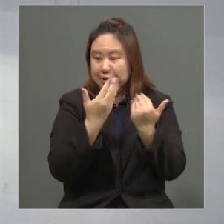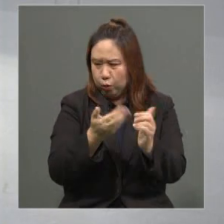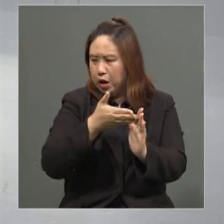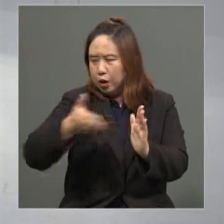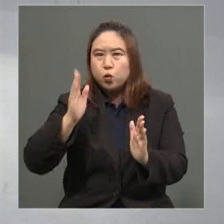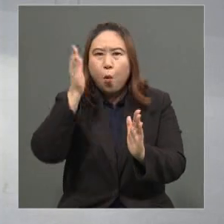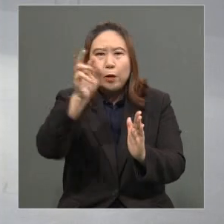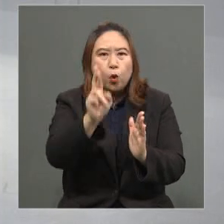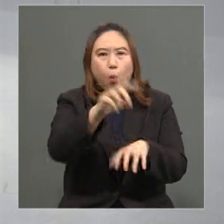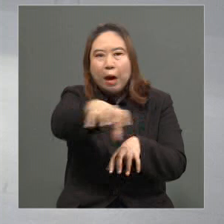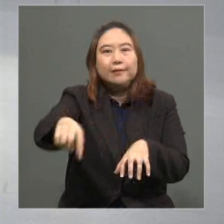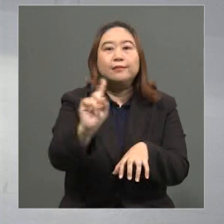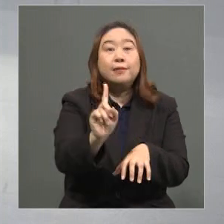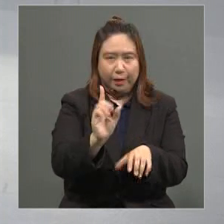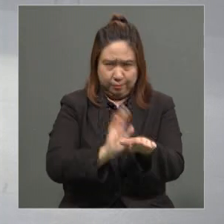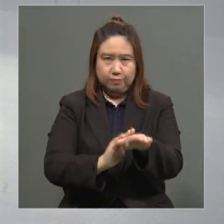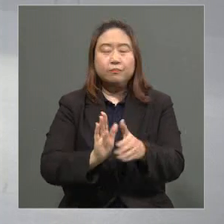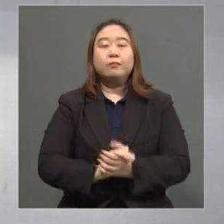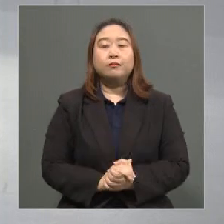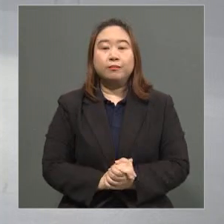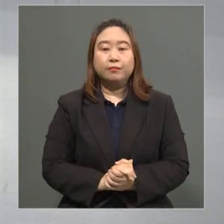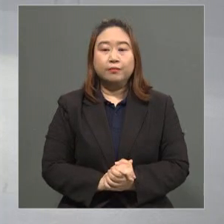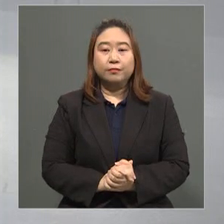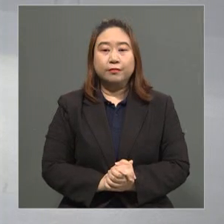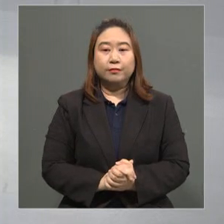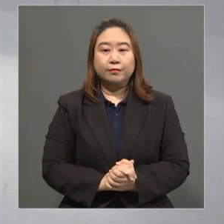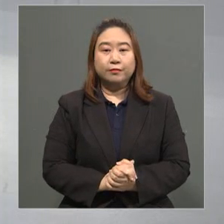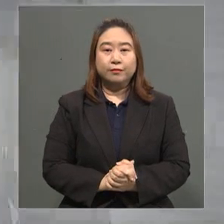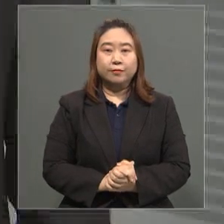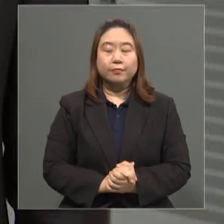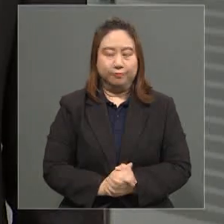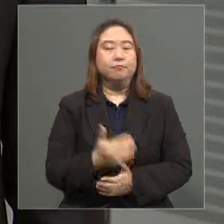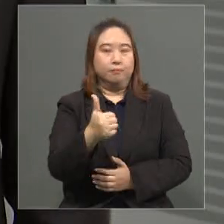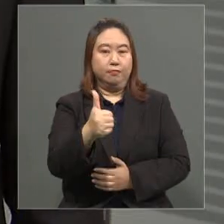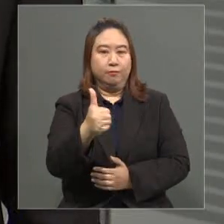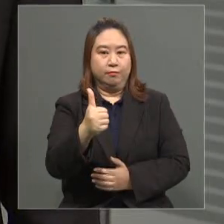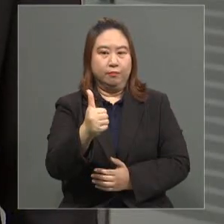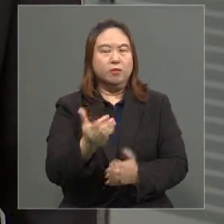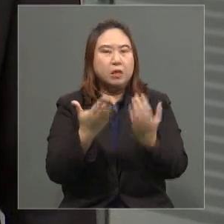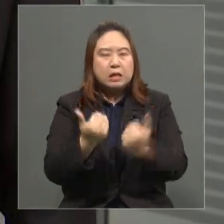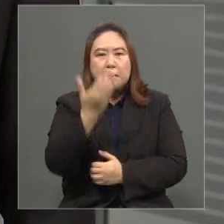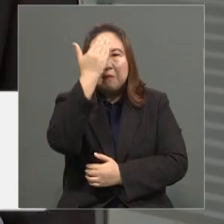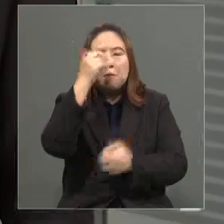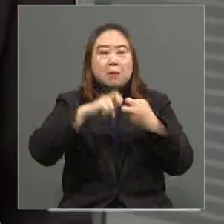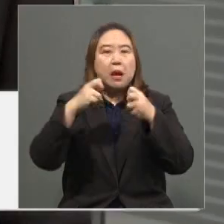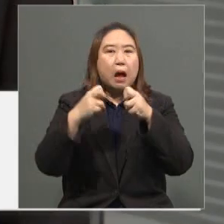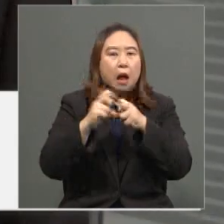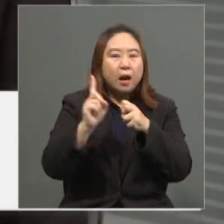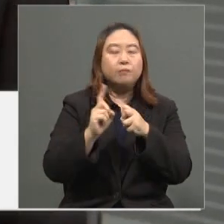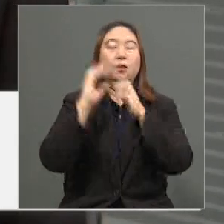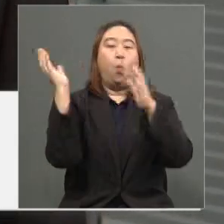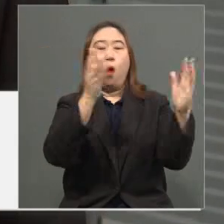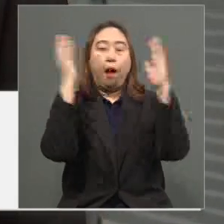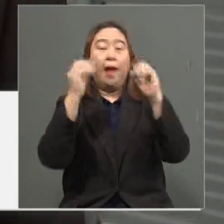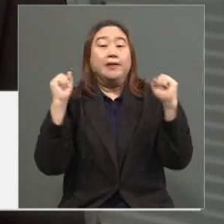ีนี้เป็นต้นไปะคับ ก็เนองจากสถานการณของตัโวากาศ